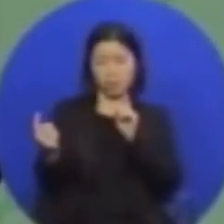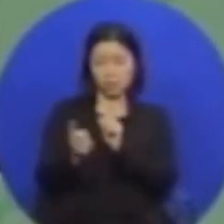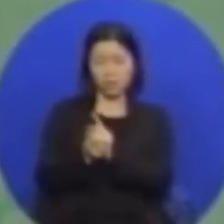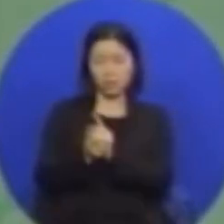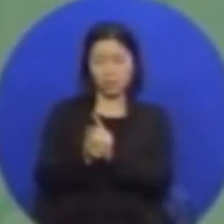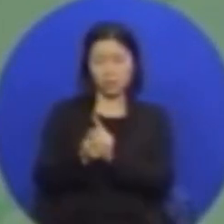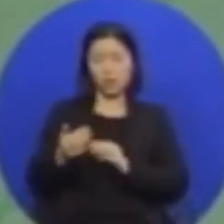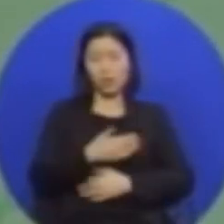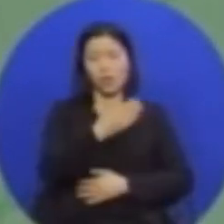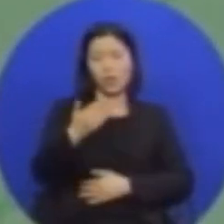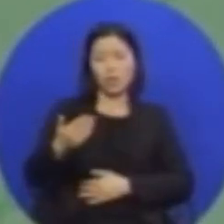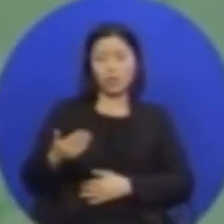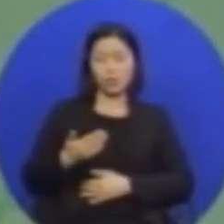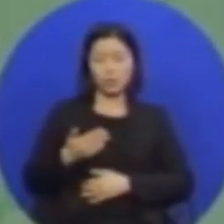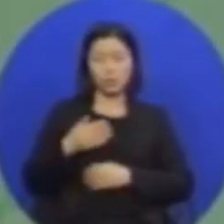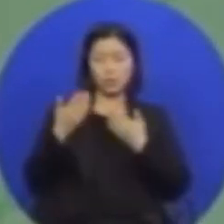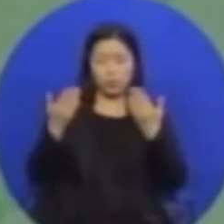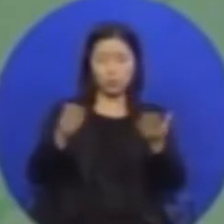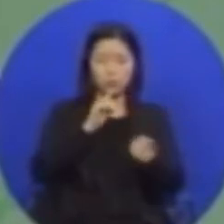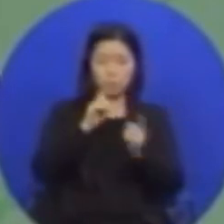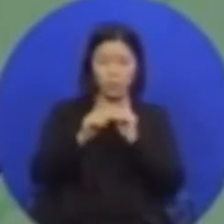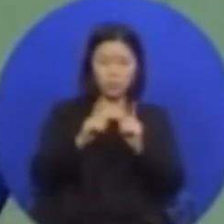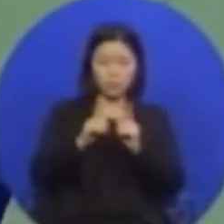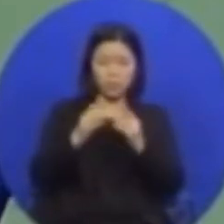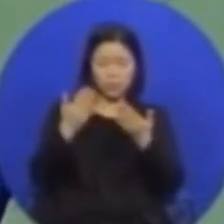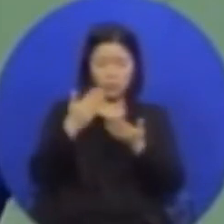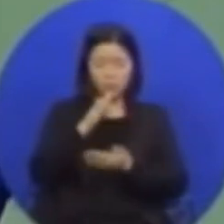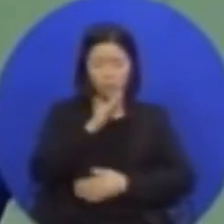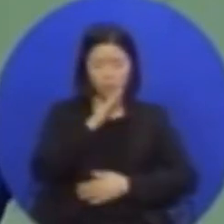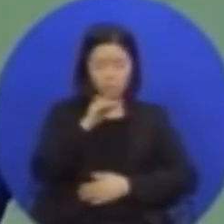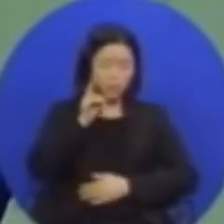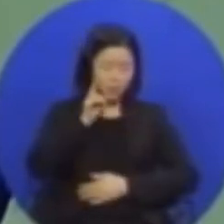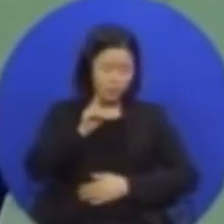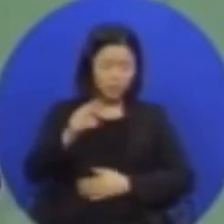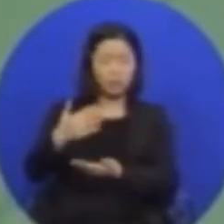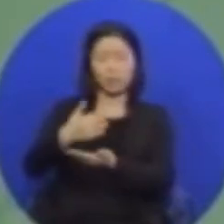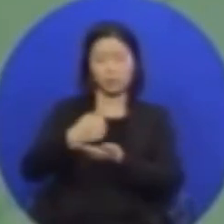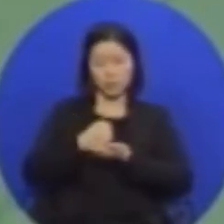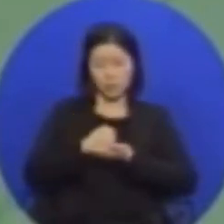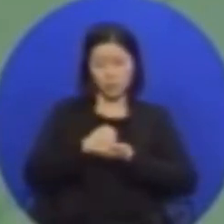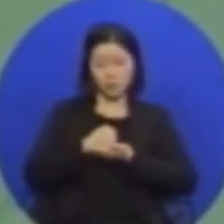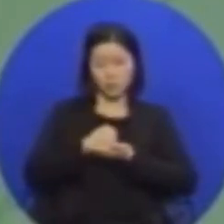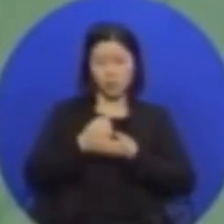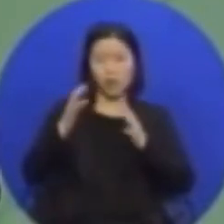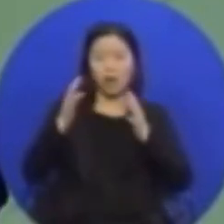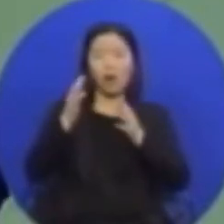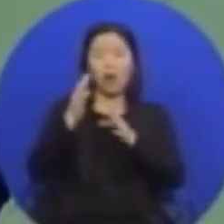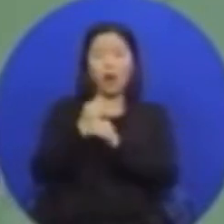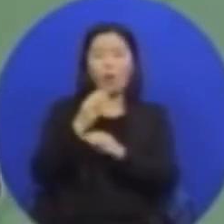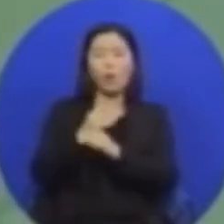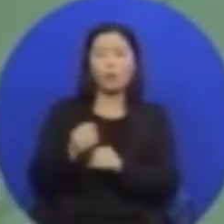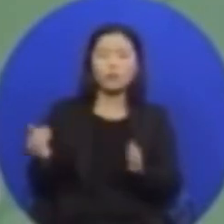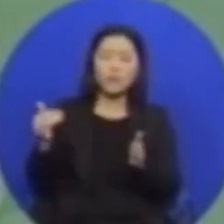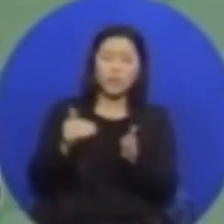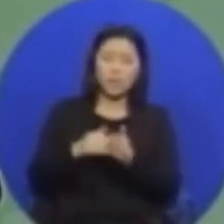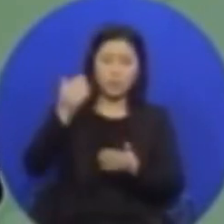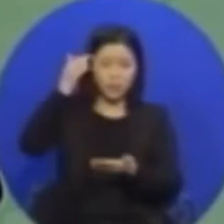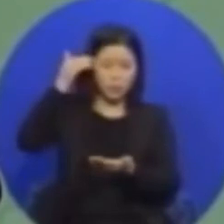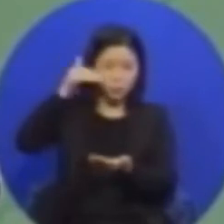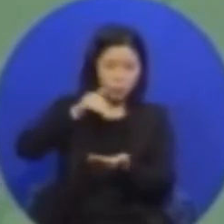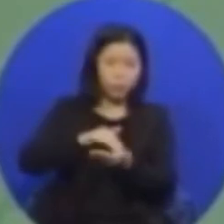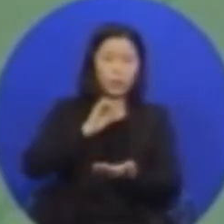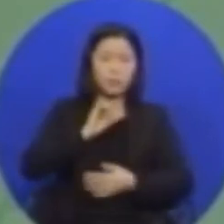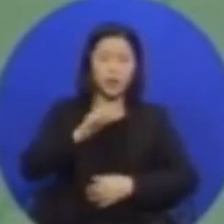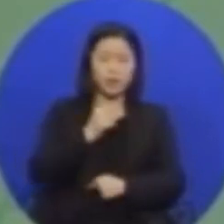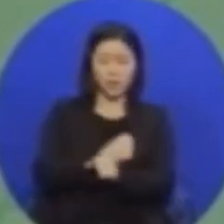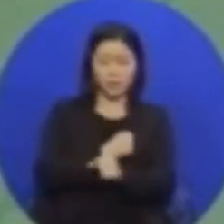하나님께서 여러분에게 주시는 말씀을 정말 심각하게 받으셔야 됩니다 언제까지 언제까지 후에만 하다가